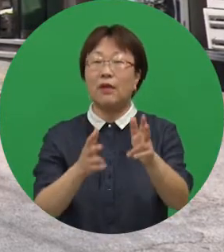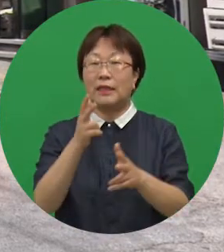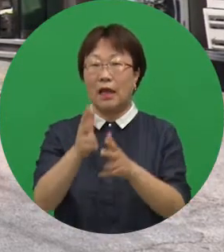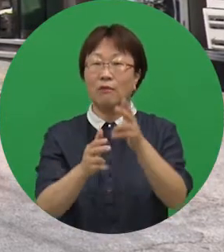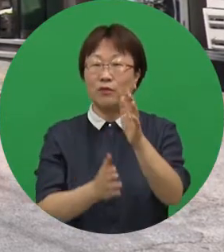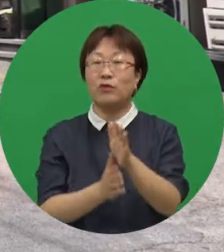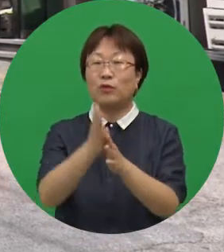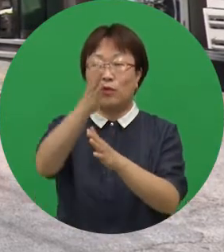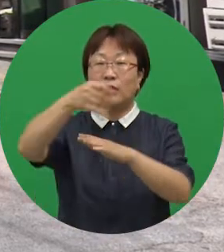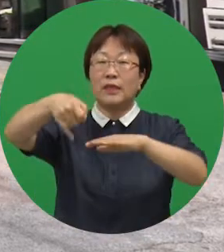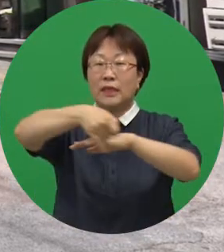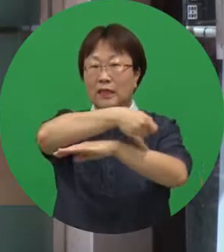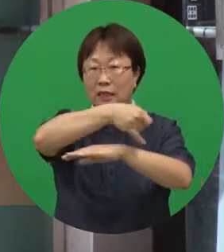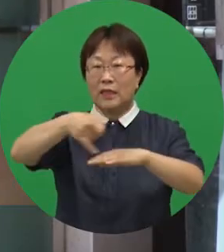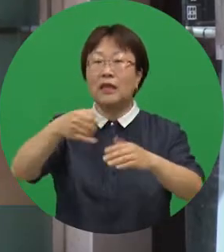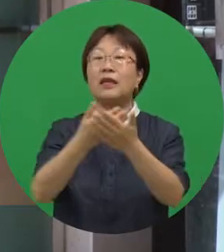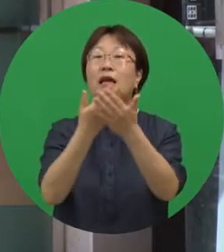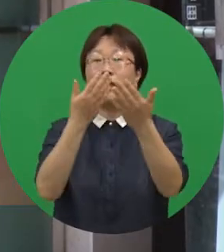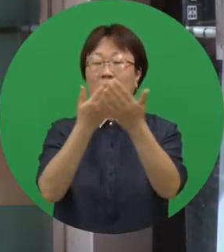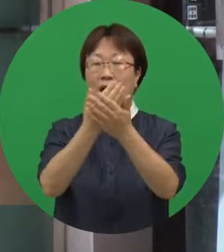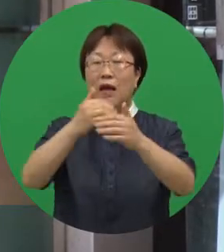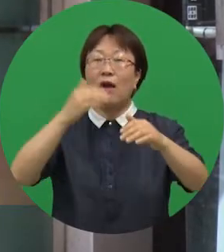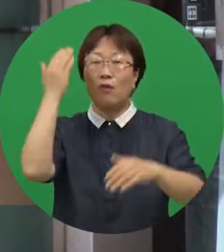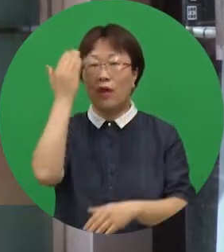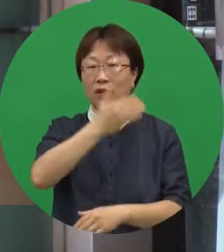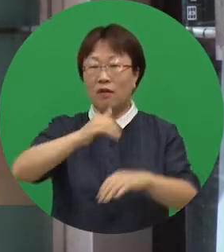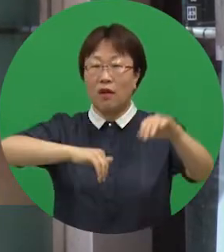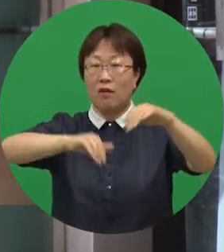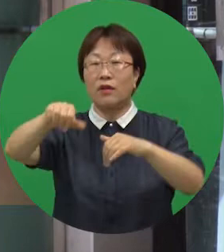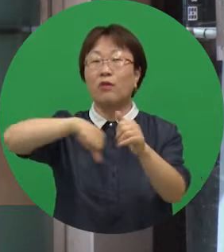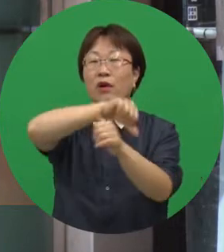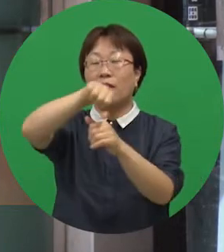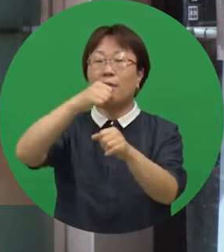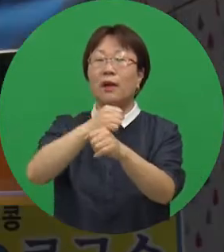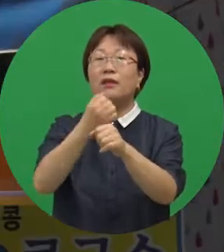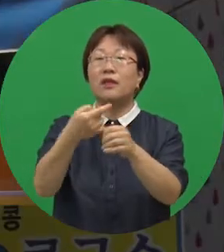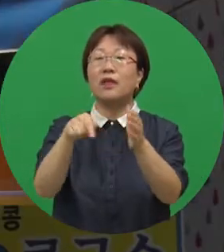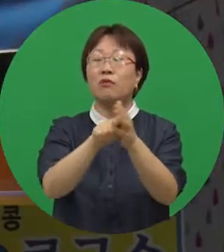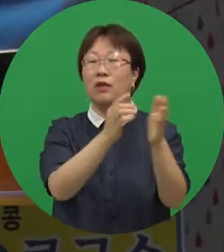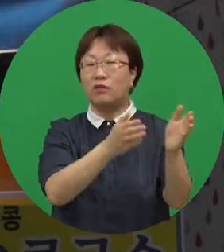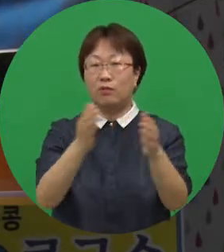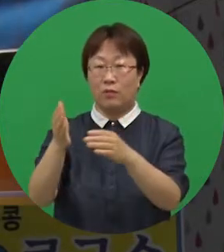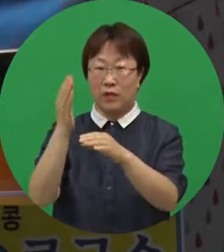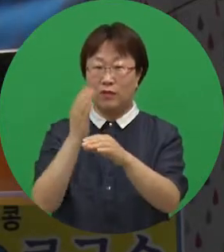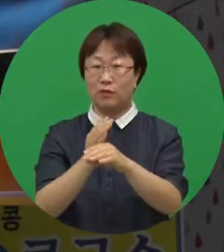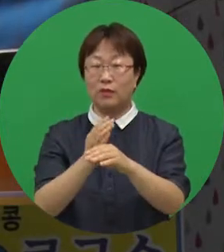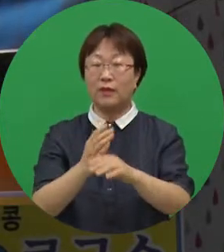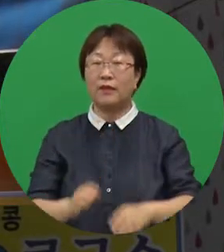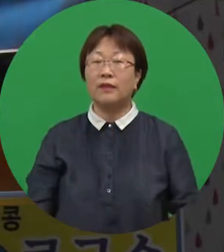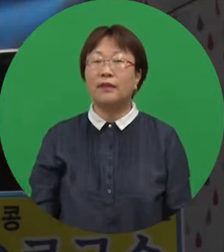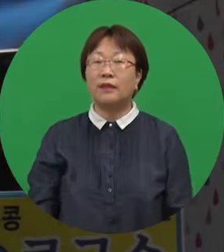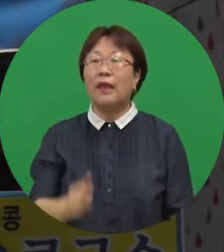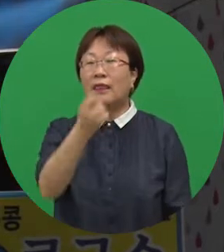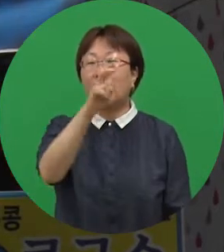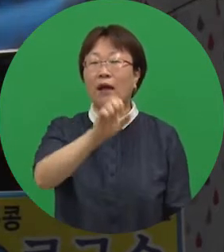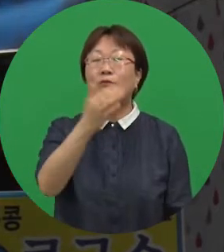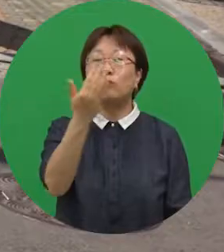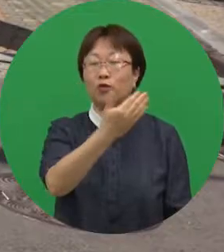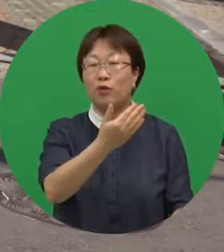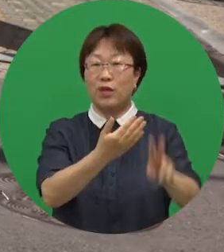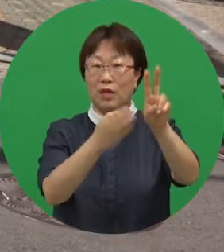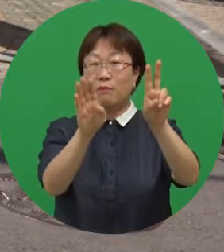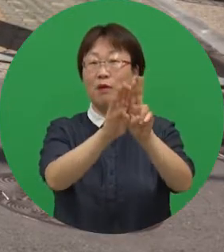이번 사업은 도시 미관 향상과 쾌적한 거리 환경을 조성하고자 마련됐는데요. 남구로역